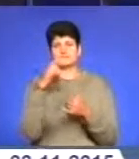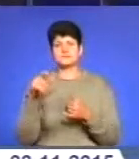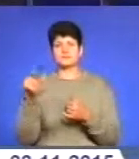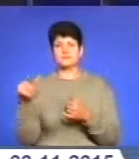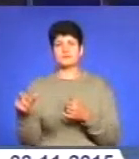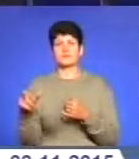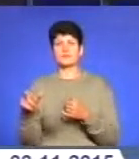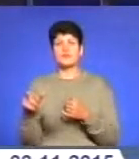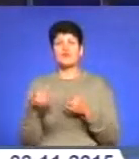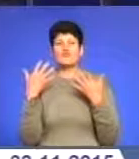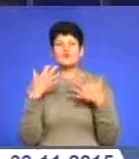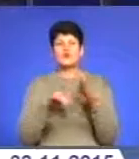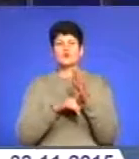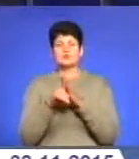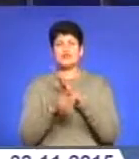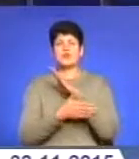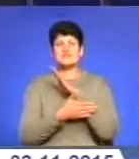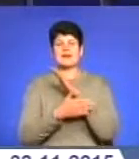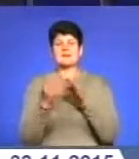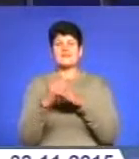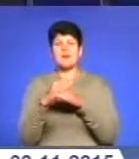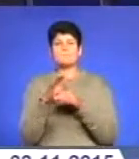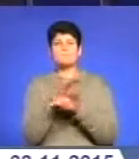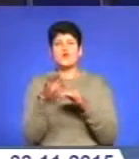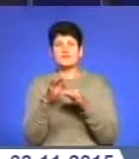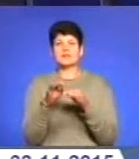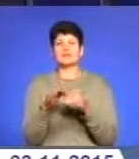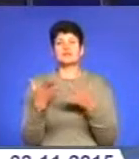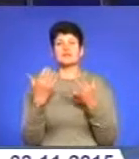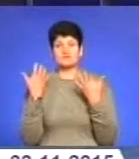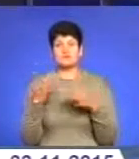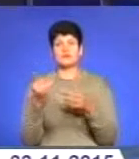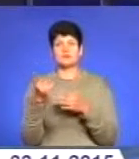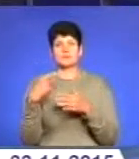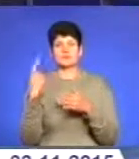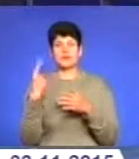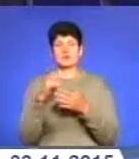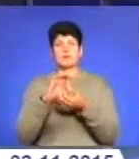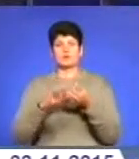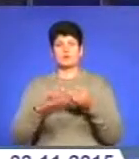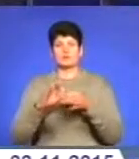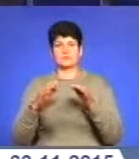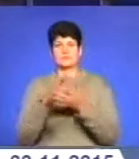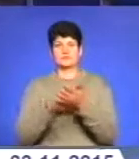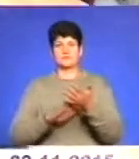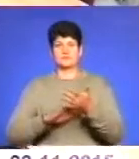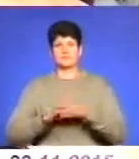у Швеції. Уже розпочався останній етап проекту, який охопив і Тернопільську область. Подробиці у матеріалі Марії Котенко.